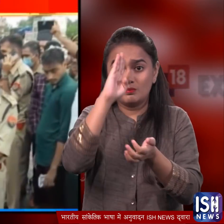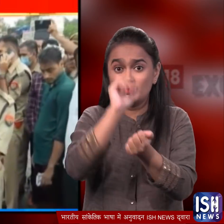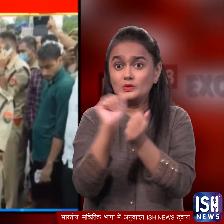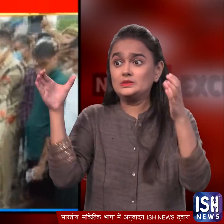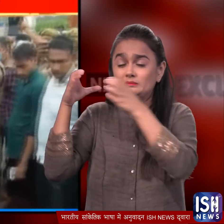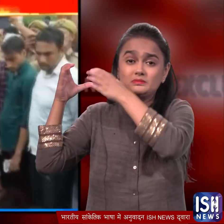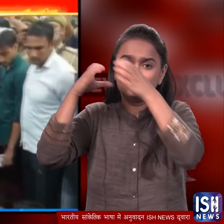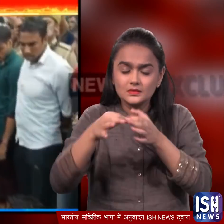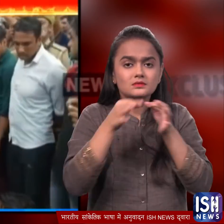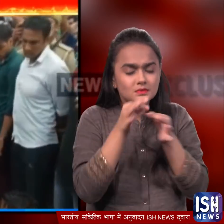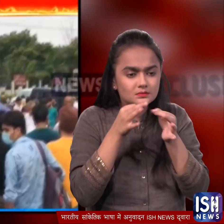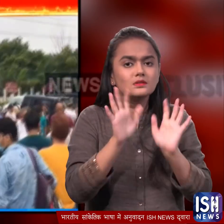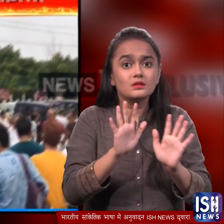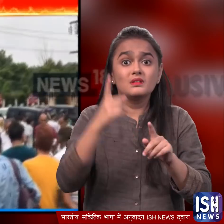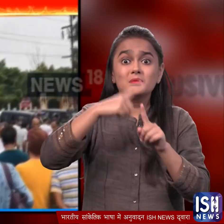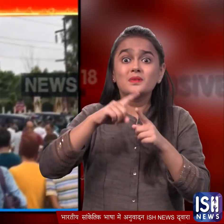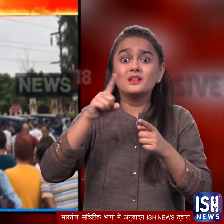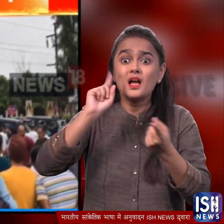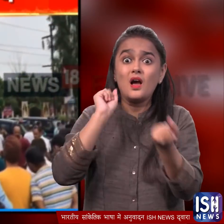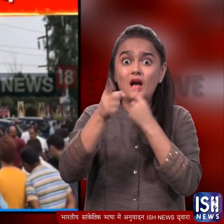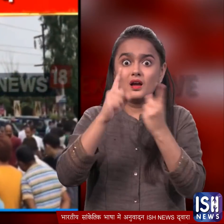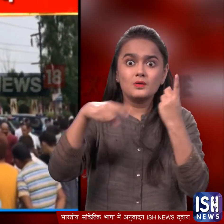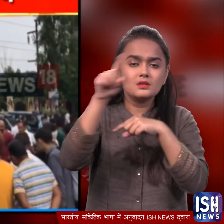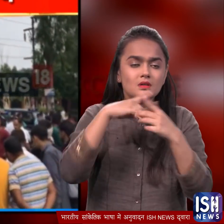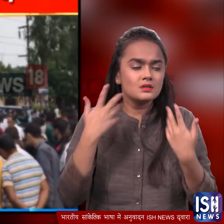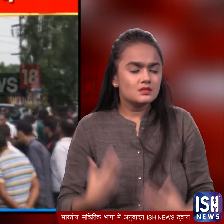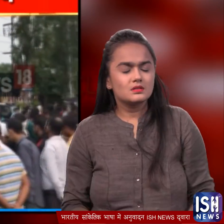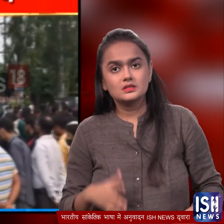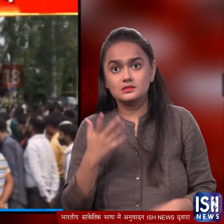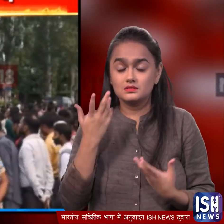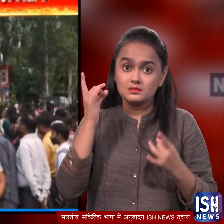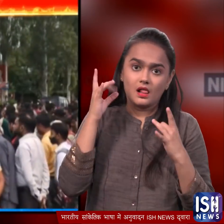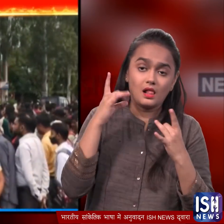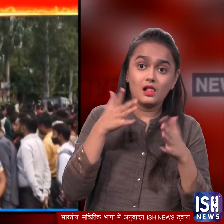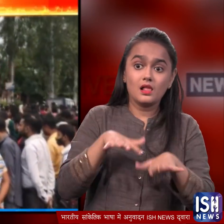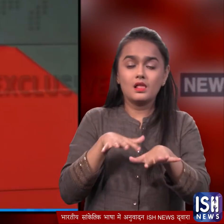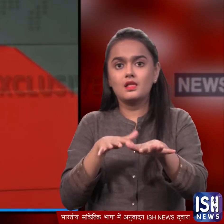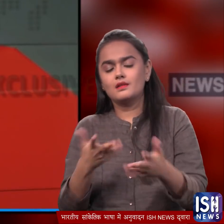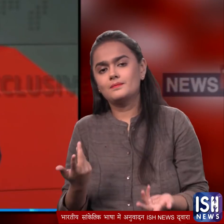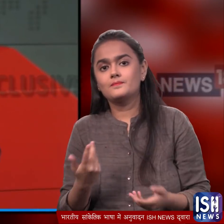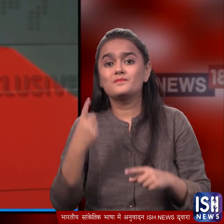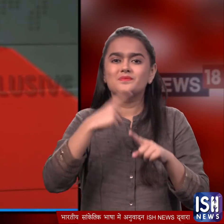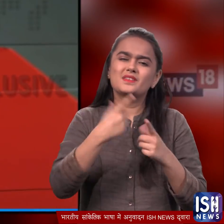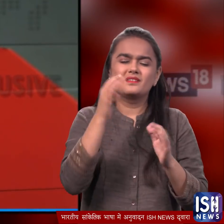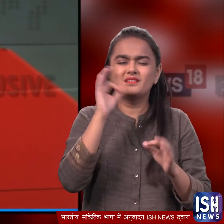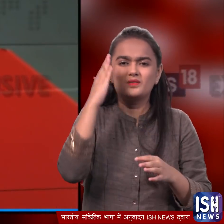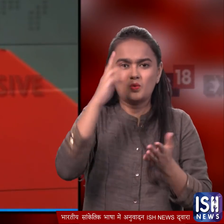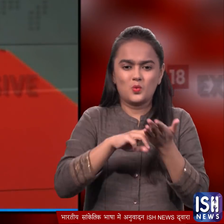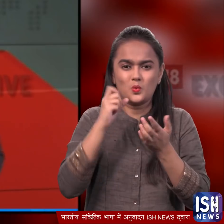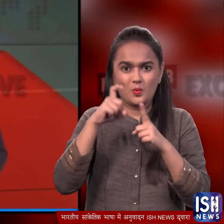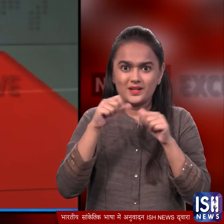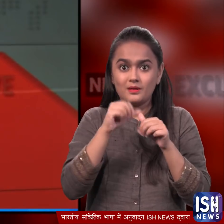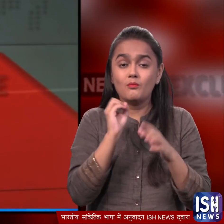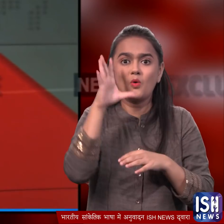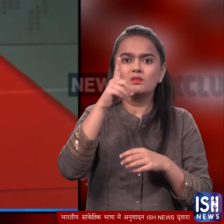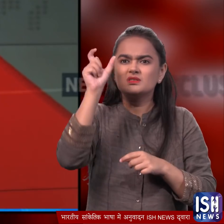लिए पुलिस की एक टुकड़ी भी वहां मौजूद दिखी। साथ ही पूरे हाईवे में लोगों का हुजूम जुटा नजर आया। सौबात की एक बात यह कि ग्रेटर नोएडा